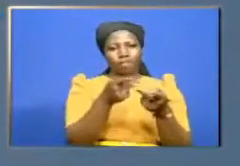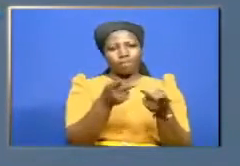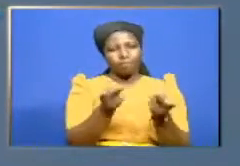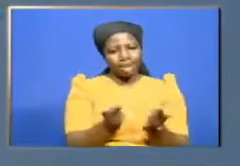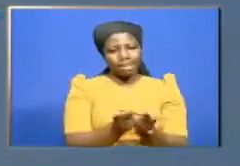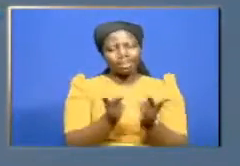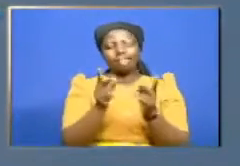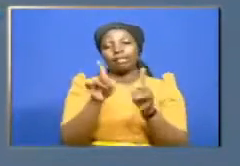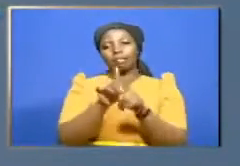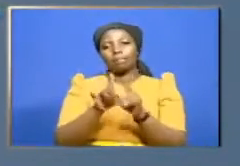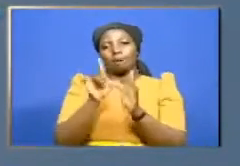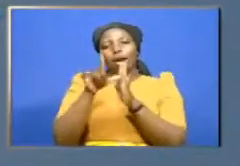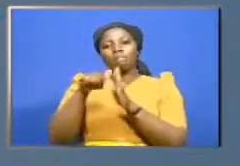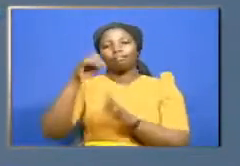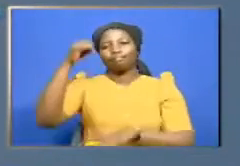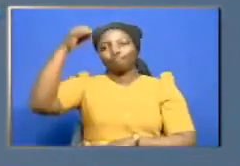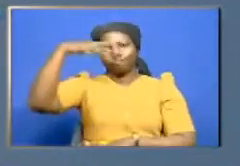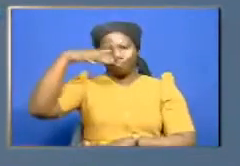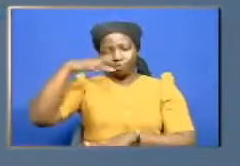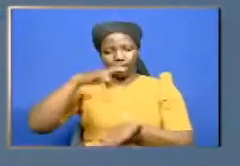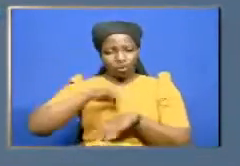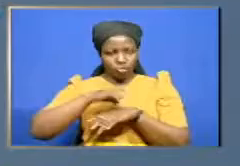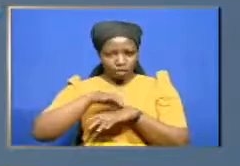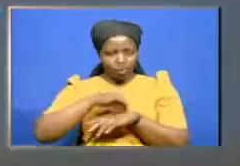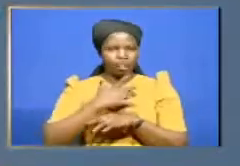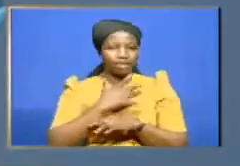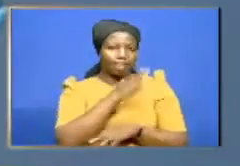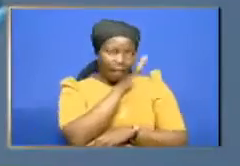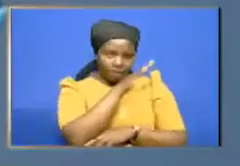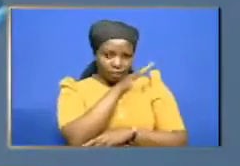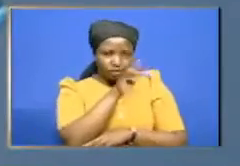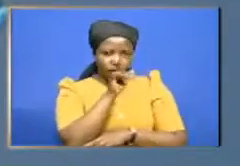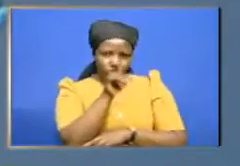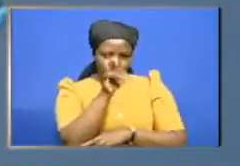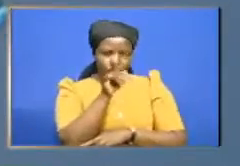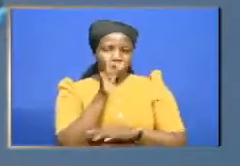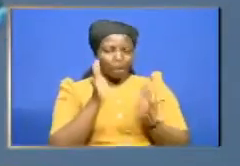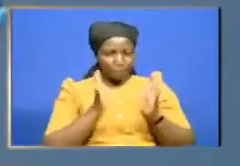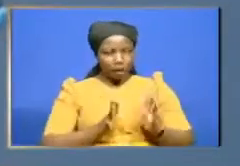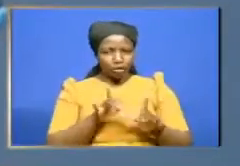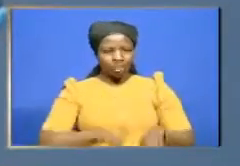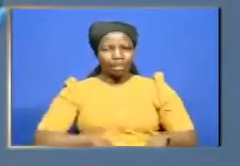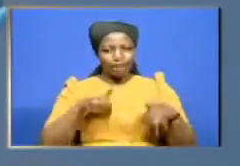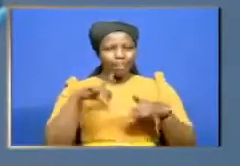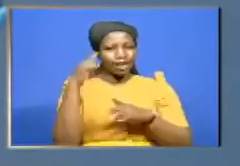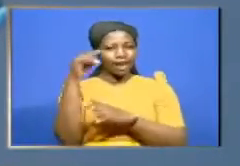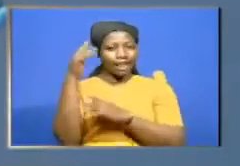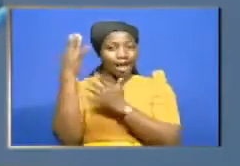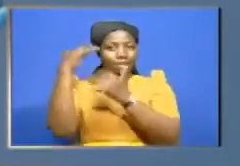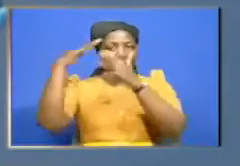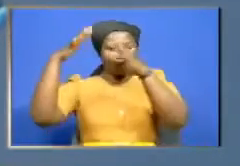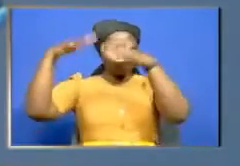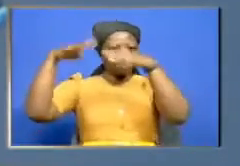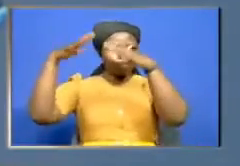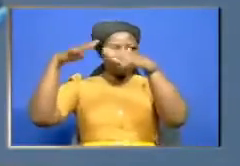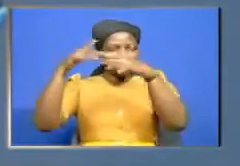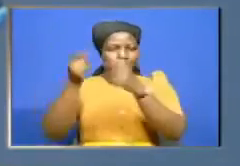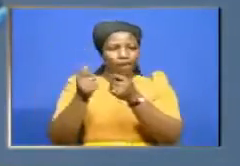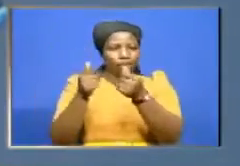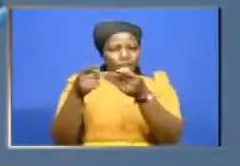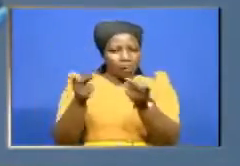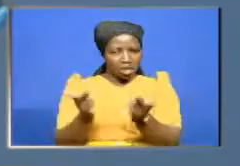kupisha vipindi vya jua. Nyakati za alasiri, wewe mkazi wa maeneo ya Garissa tarajia rasha za mvua katika sehemu